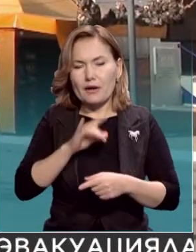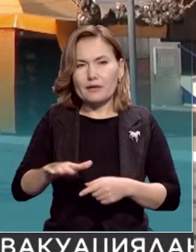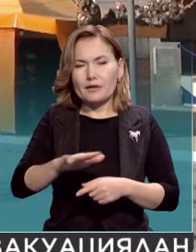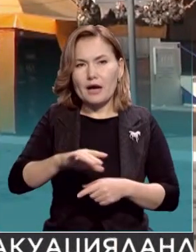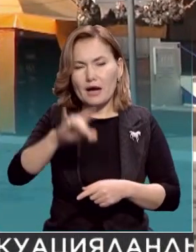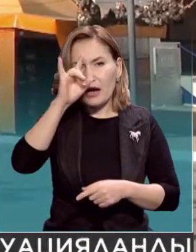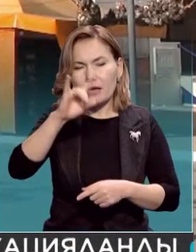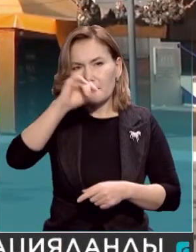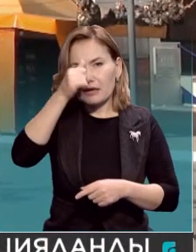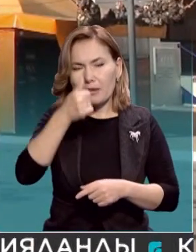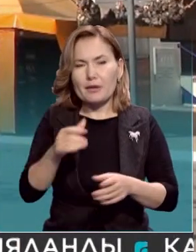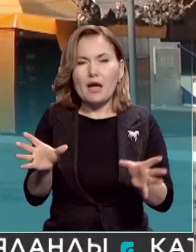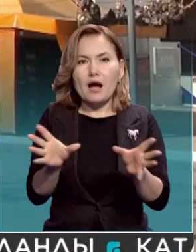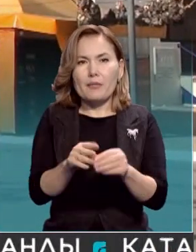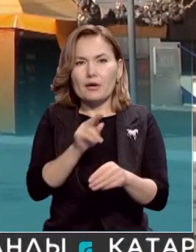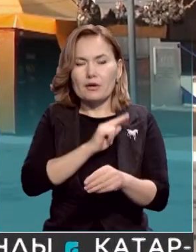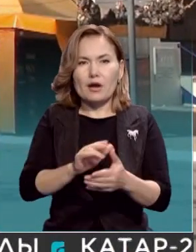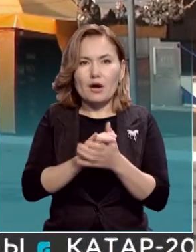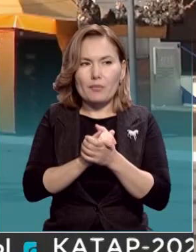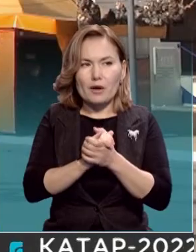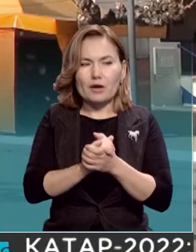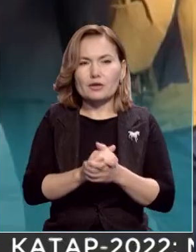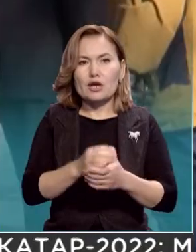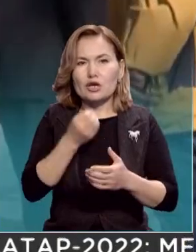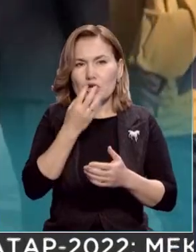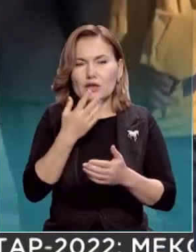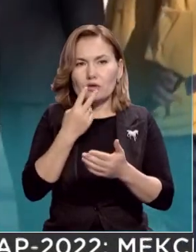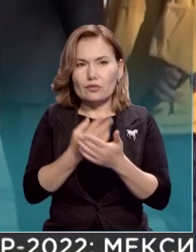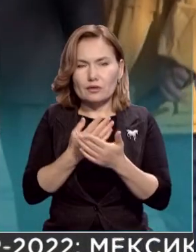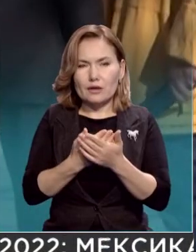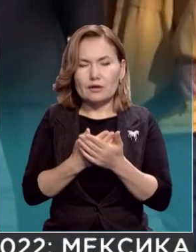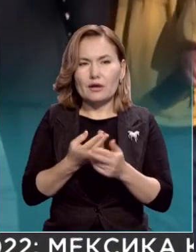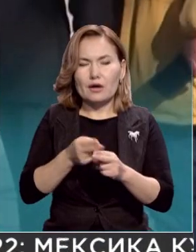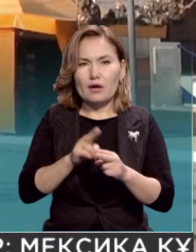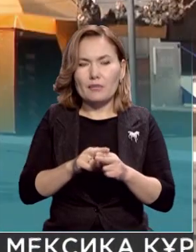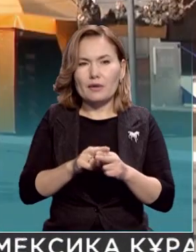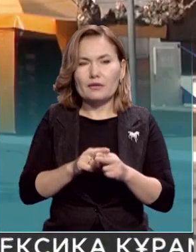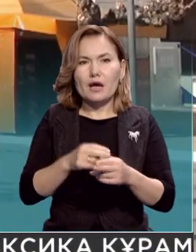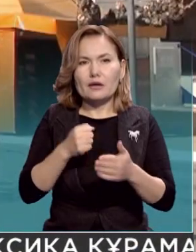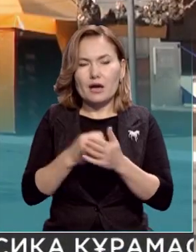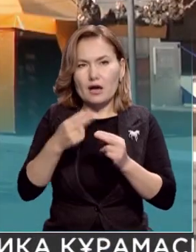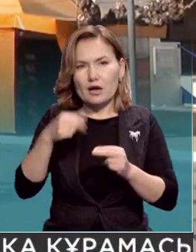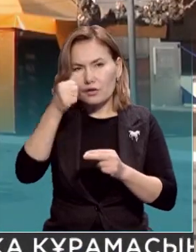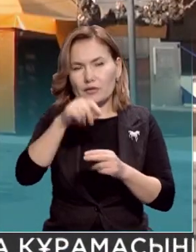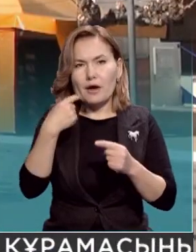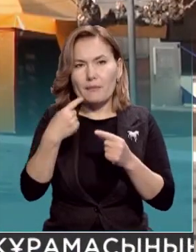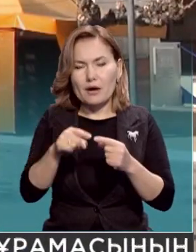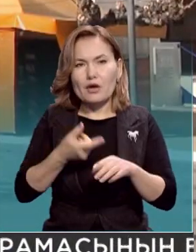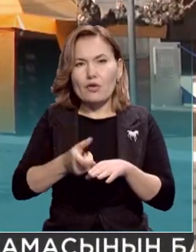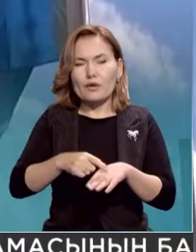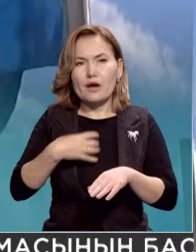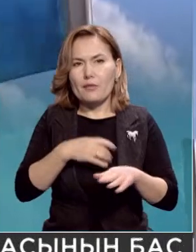ел арасындағы ынтымақтастықтың оң динамикасын жалғастырады. Жылдың соңына дейін тағы да басқа